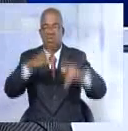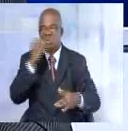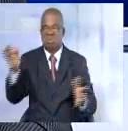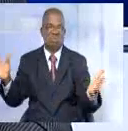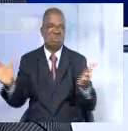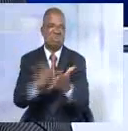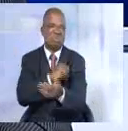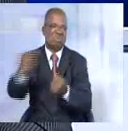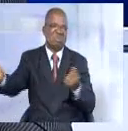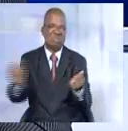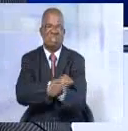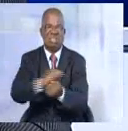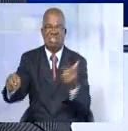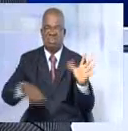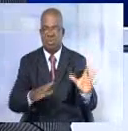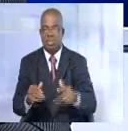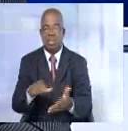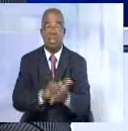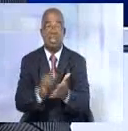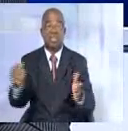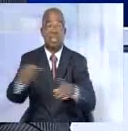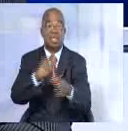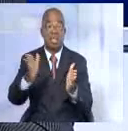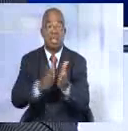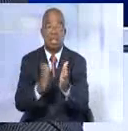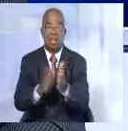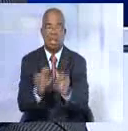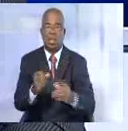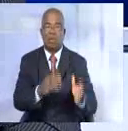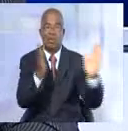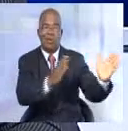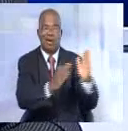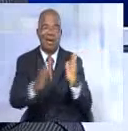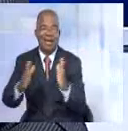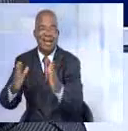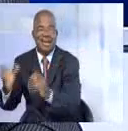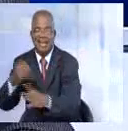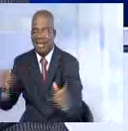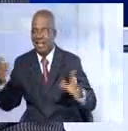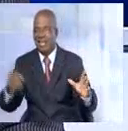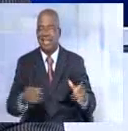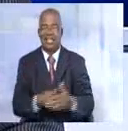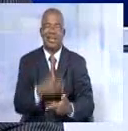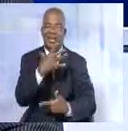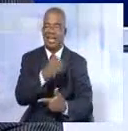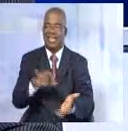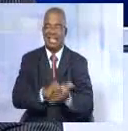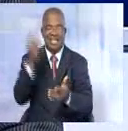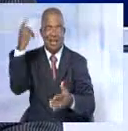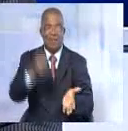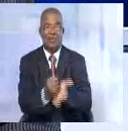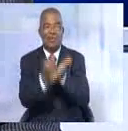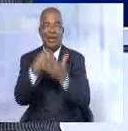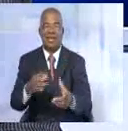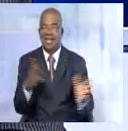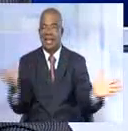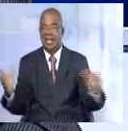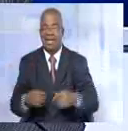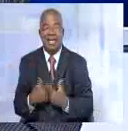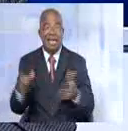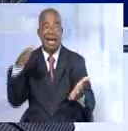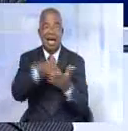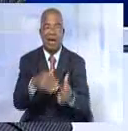délabrement très avancé. Ce centre vient d'être réhabilité dans le cadre d'un projet d'appui institutionnel de l'Union